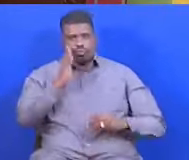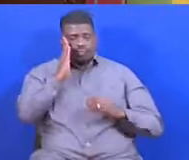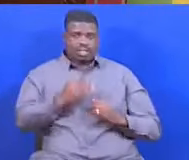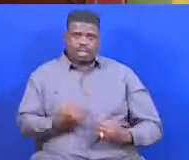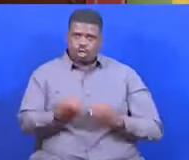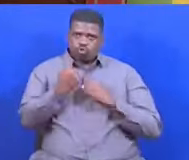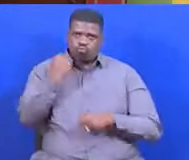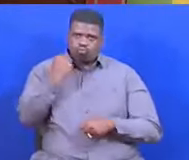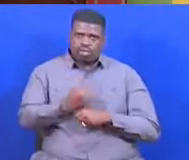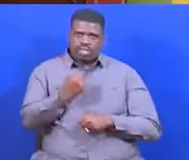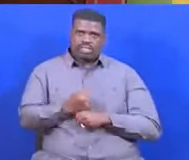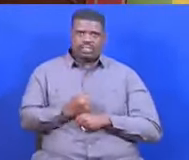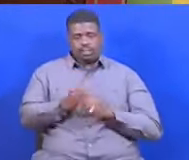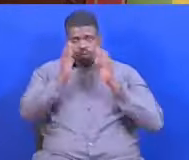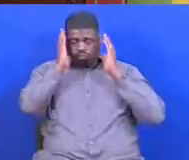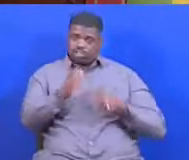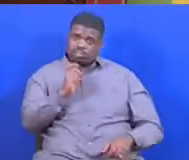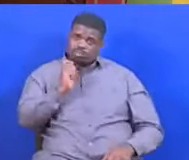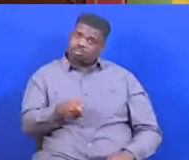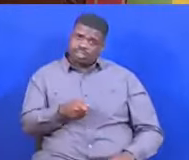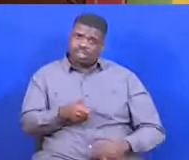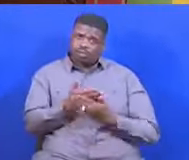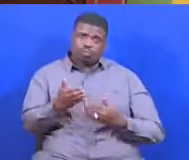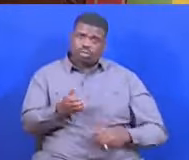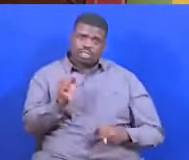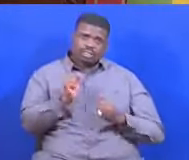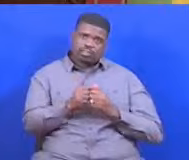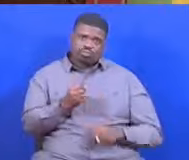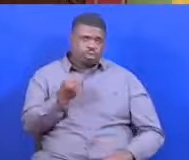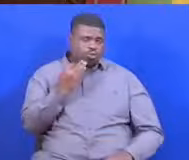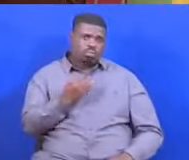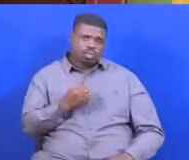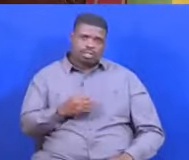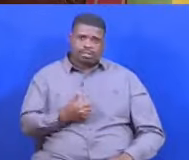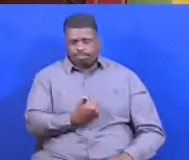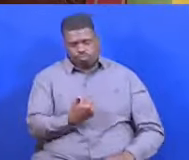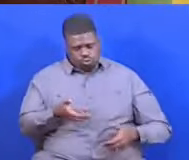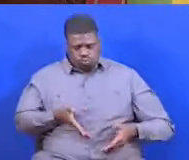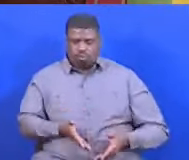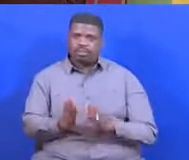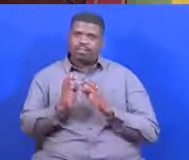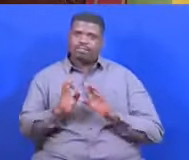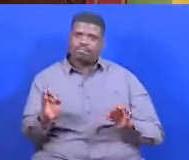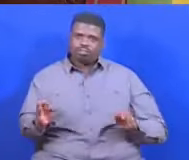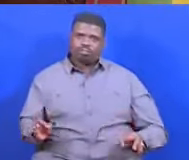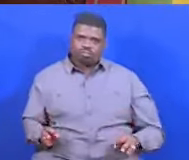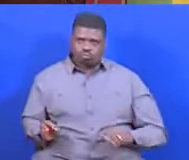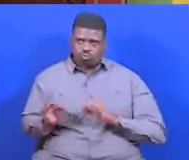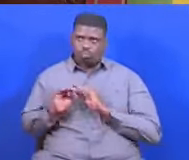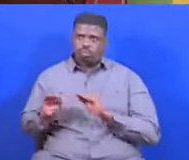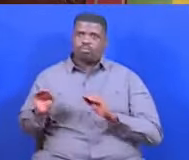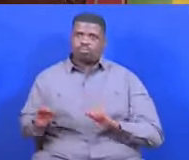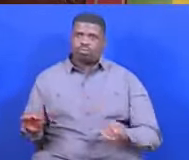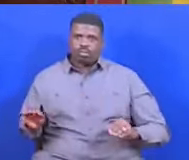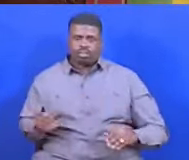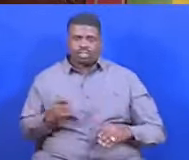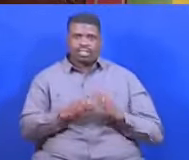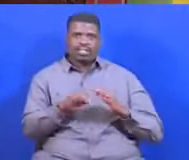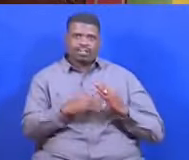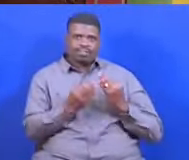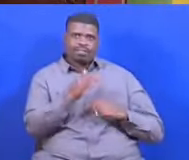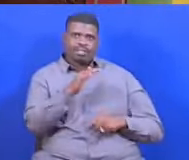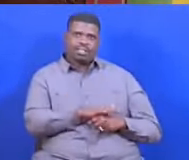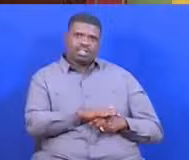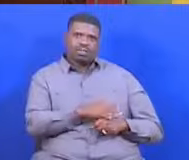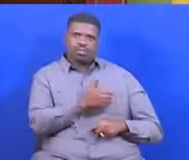kazi. Mheshimiwa Spika, hakuna kitu kinauma, una mtoto, umemzaa vizuri, umemsomesha. Katika familia nyingi